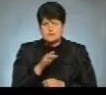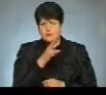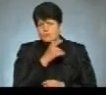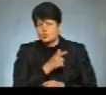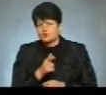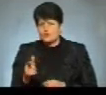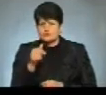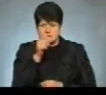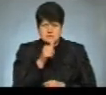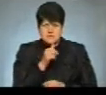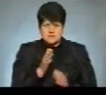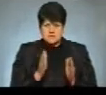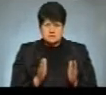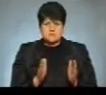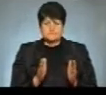місяця.